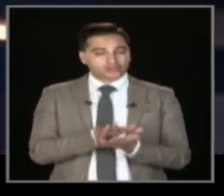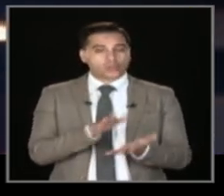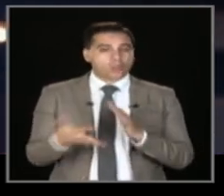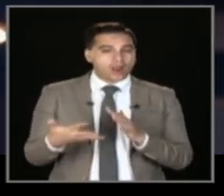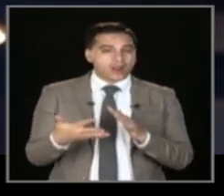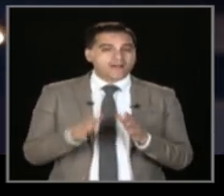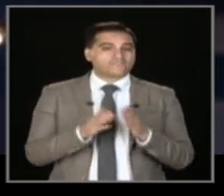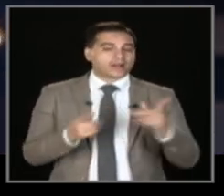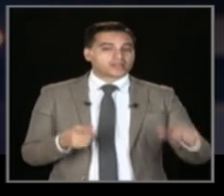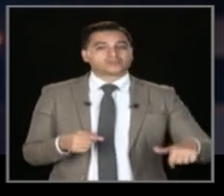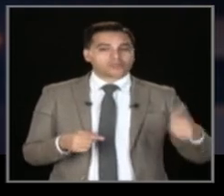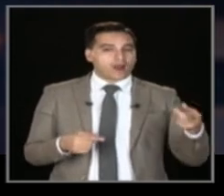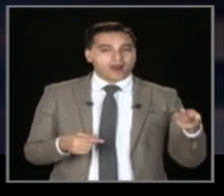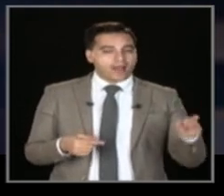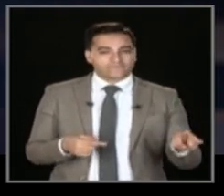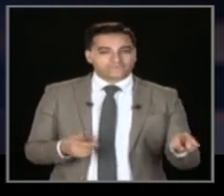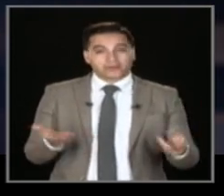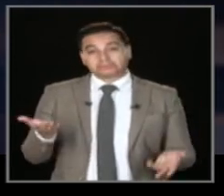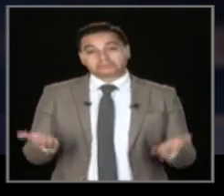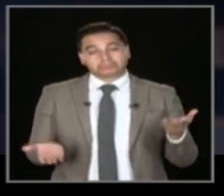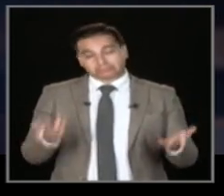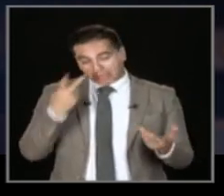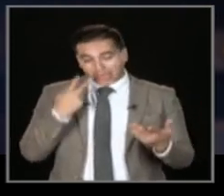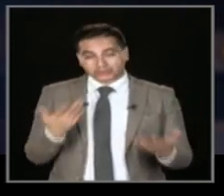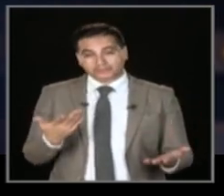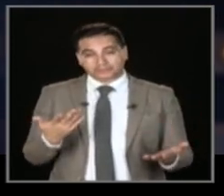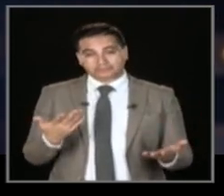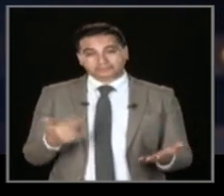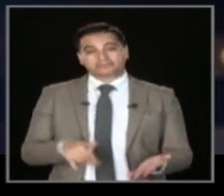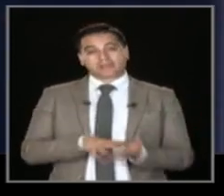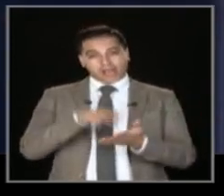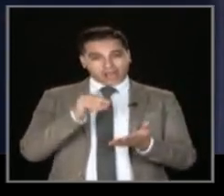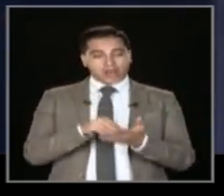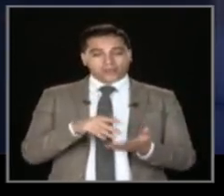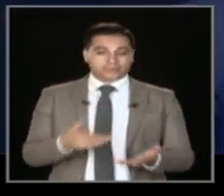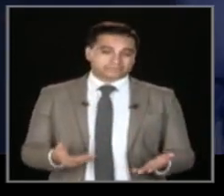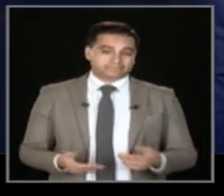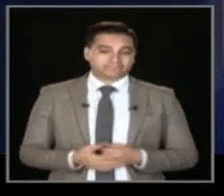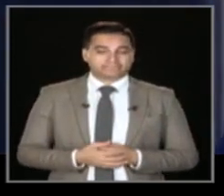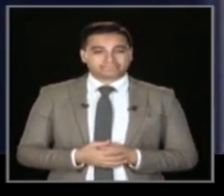التقدم ويكسبوا أول 3 نقاط ليهم في المجموعة الرابعة؟